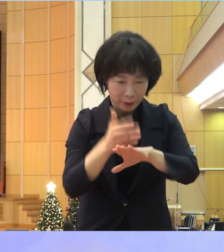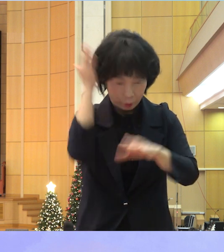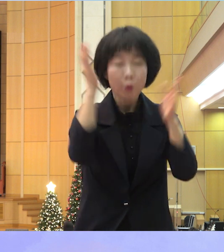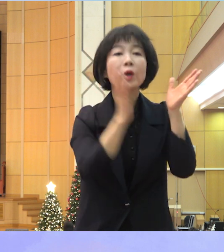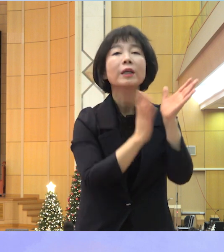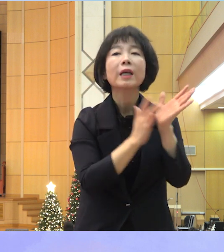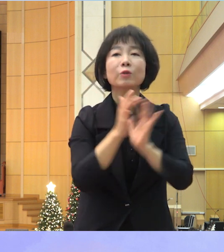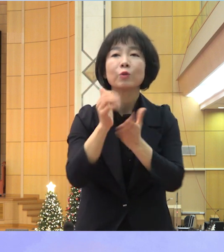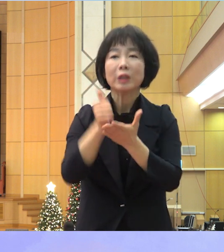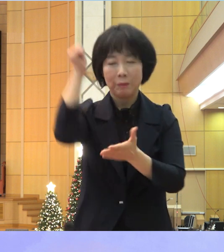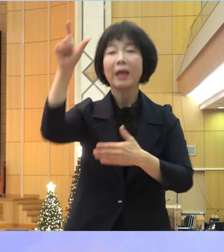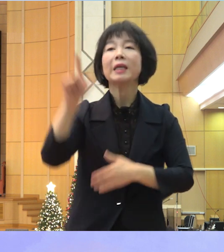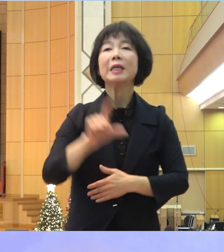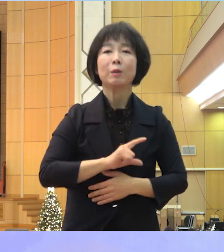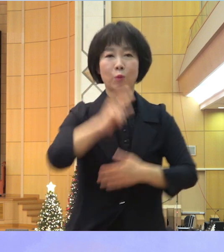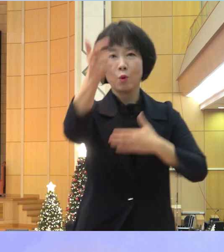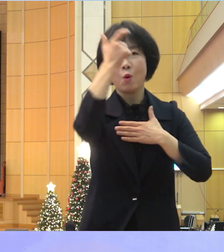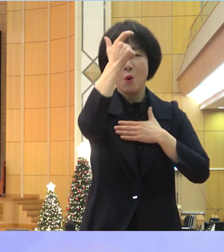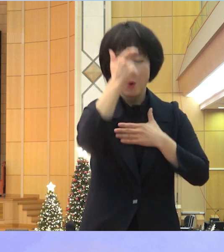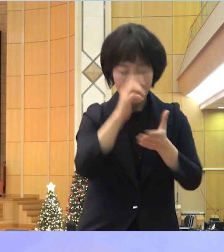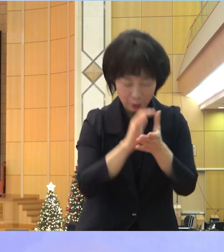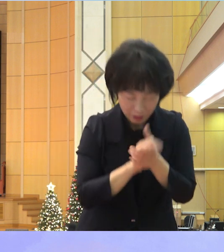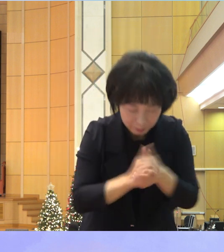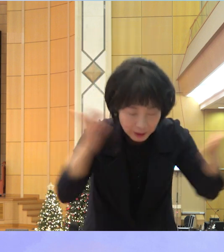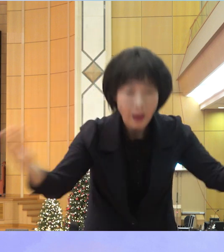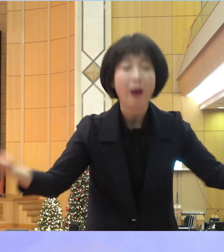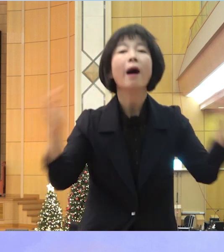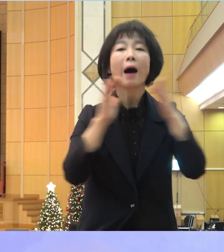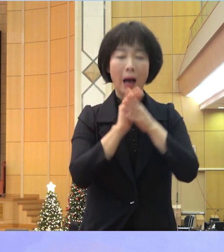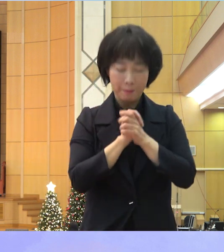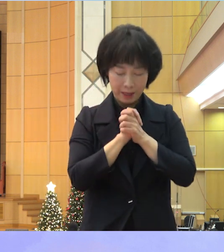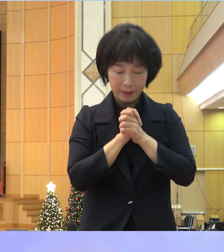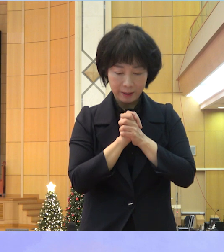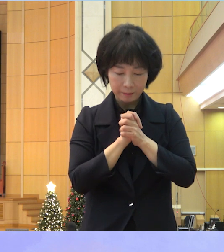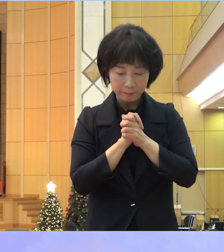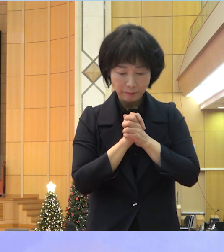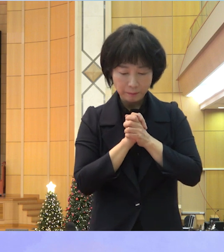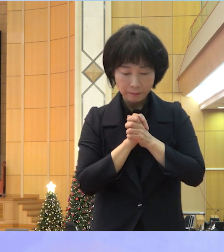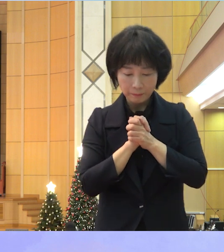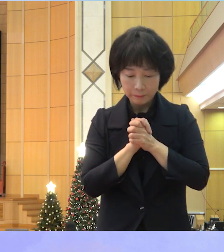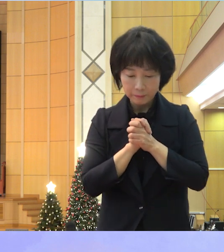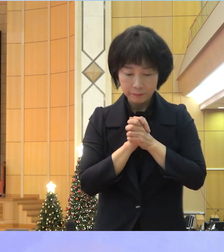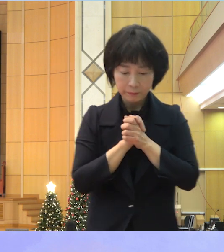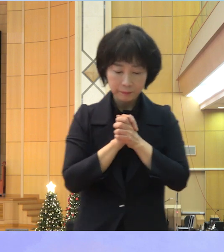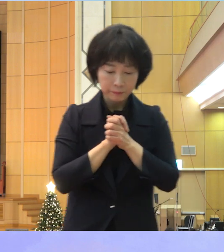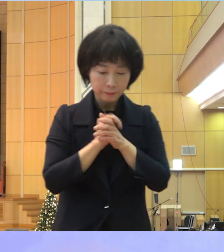감사드리오며 예수님 이름으로 간절히 기도드렸사옵나이다. 아멘.